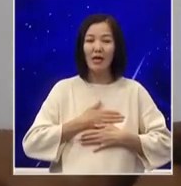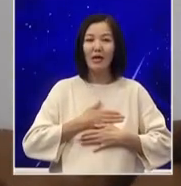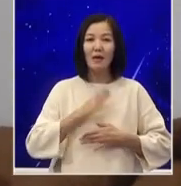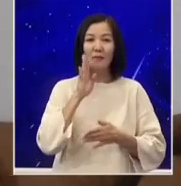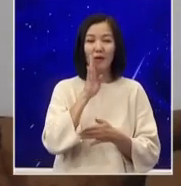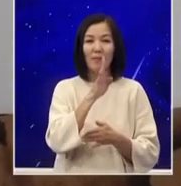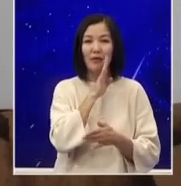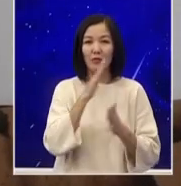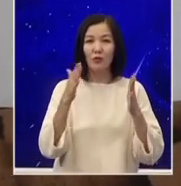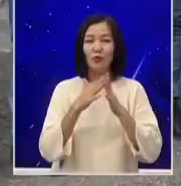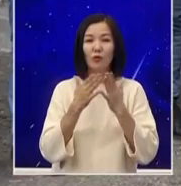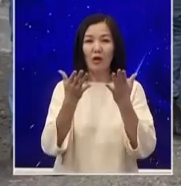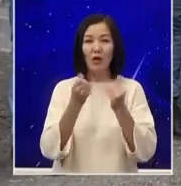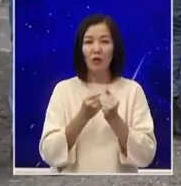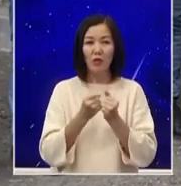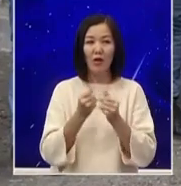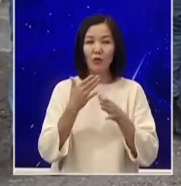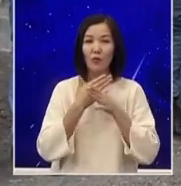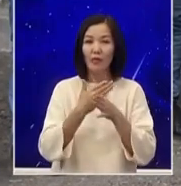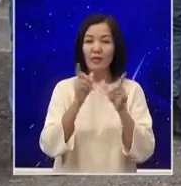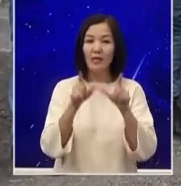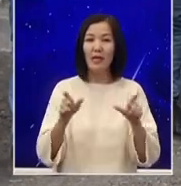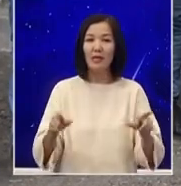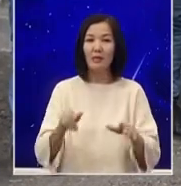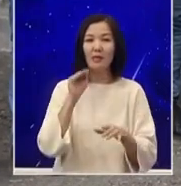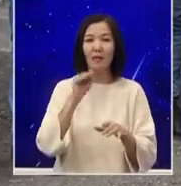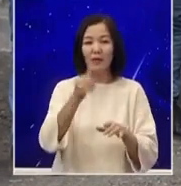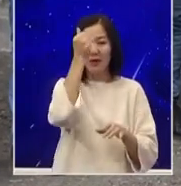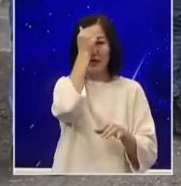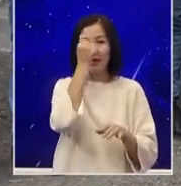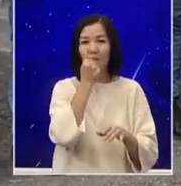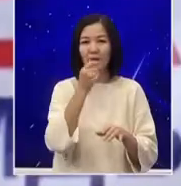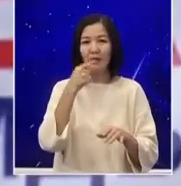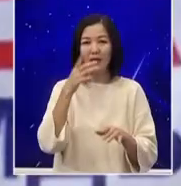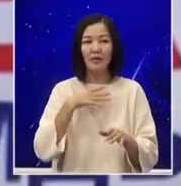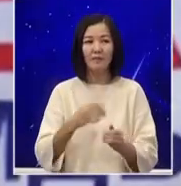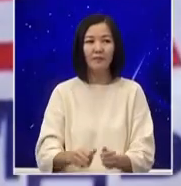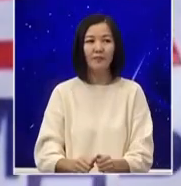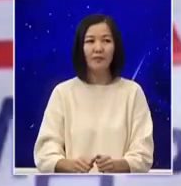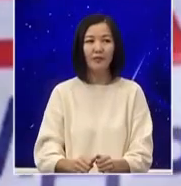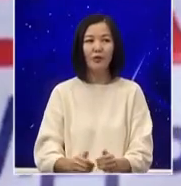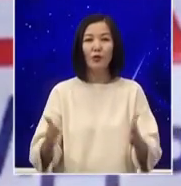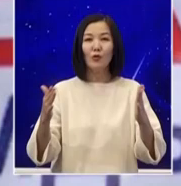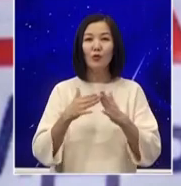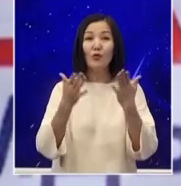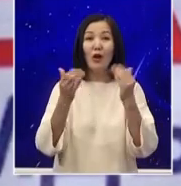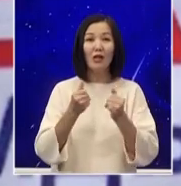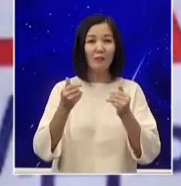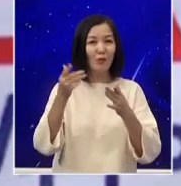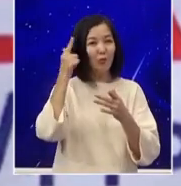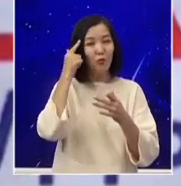ана, үйлі болуына себепші болған азаматтарға алғыстан басқа айтары жоқ. Баспаналы болам деп ойламадым.